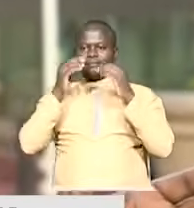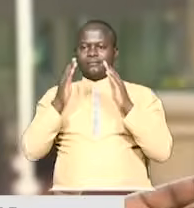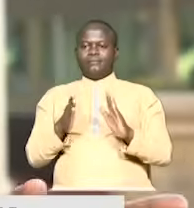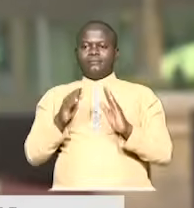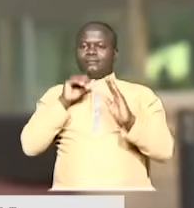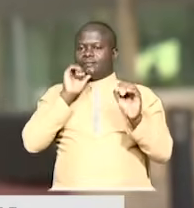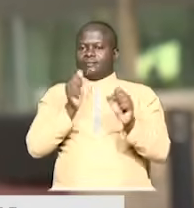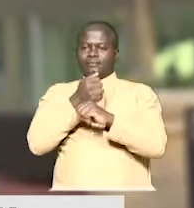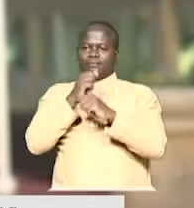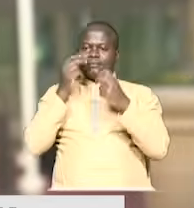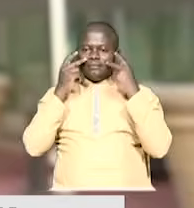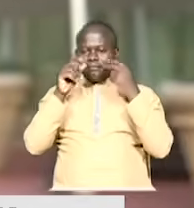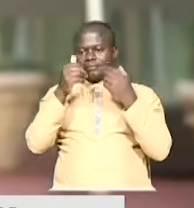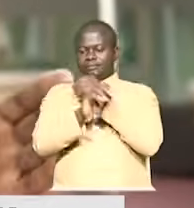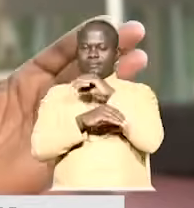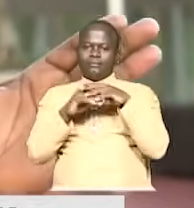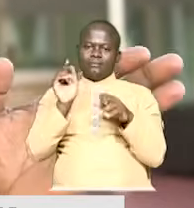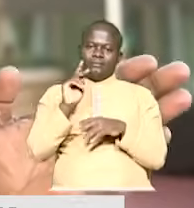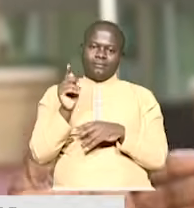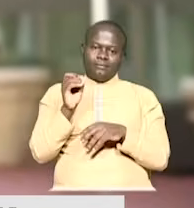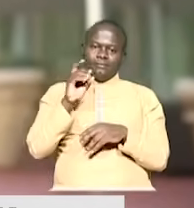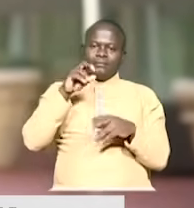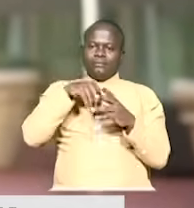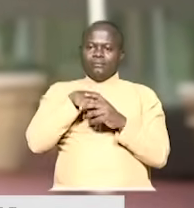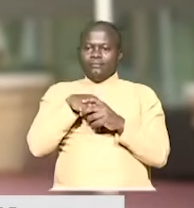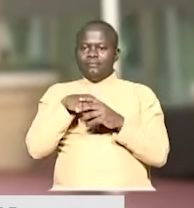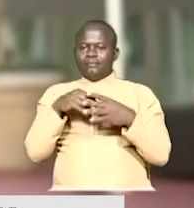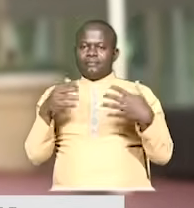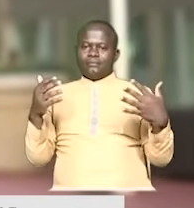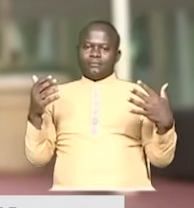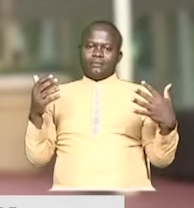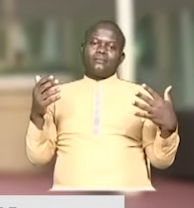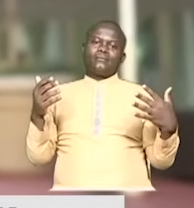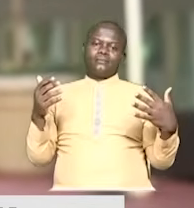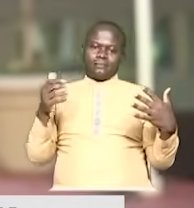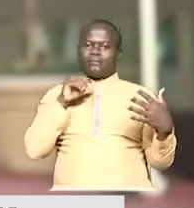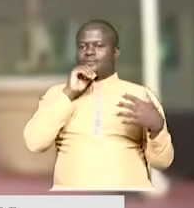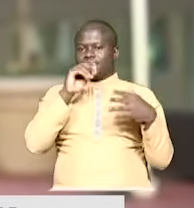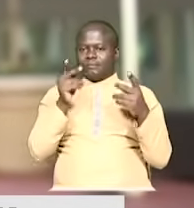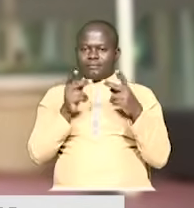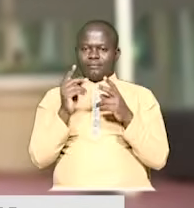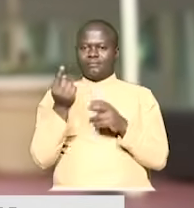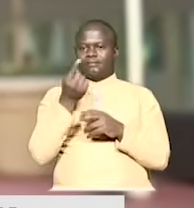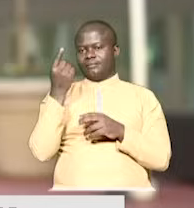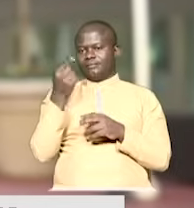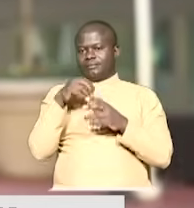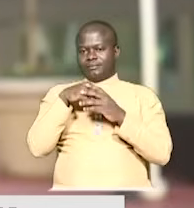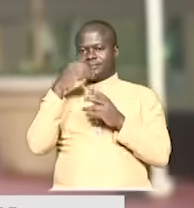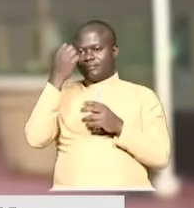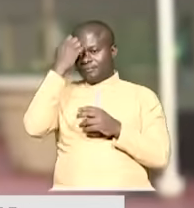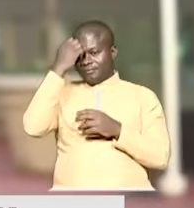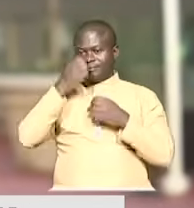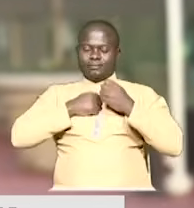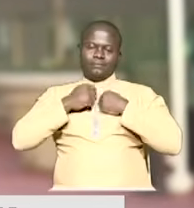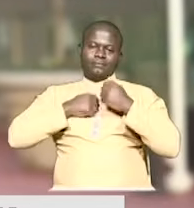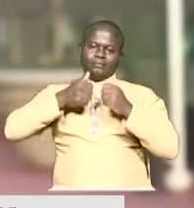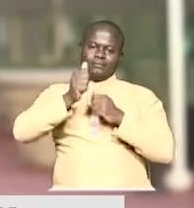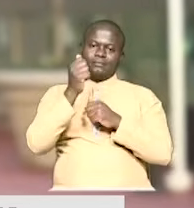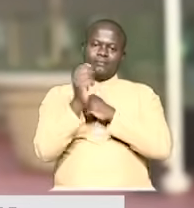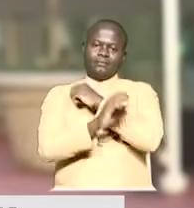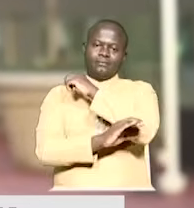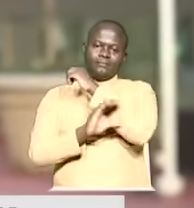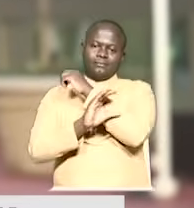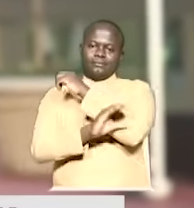kindi gihugu yaba muri Kenya yaba muri mu Burundi cyangwa he muri East Africa ntanu kiba cyangwa si Burayi u Rwanda rwonyine nicyo gihugu